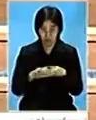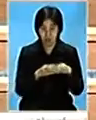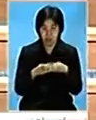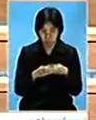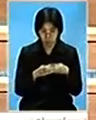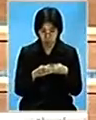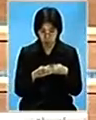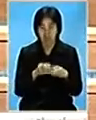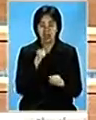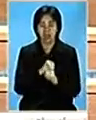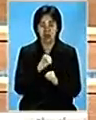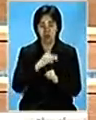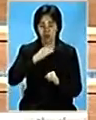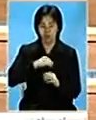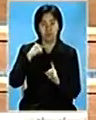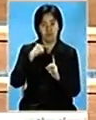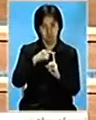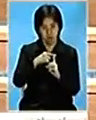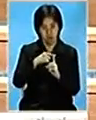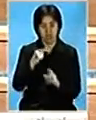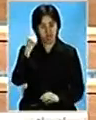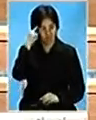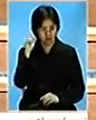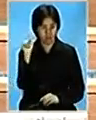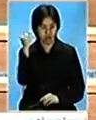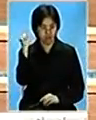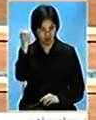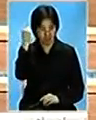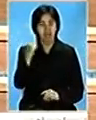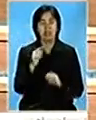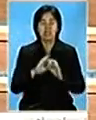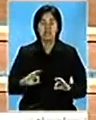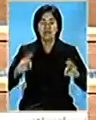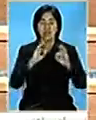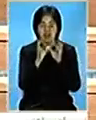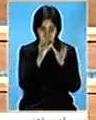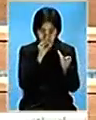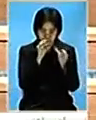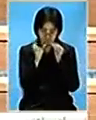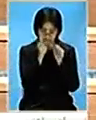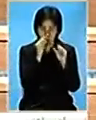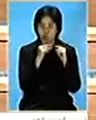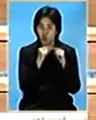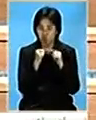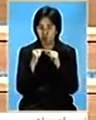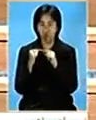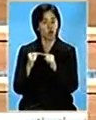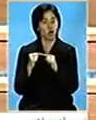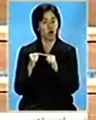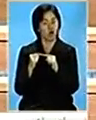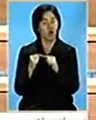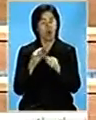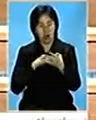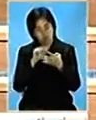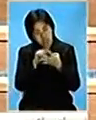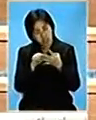ทัศนคติเชิงบวกริเริ่มสร้างสรรค์ให้ความสำคัญกับการเรียนรู้อย่างต่อเนื่องนับว่าเป็นค่านิยมร่วม